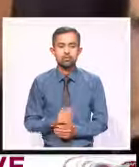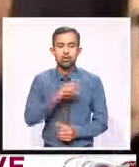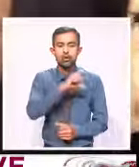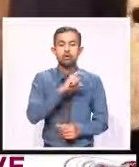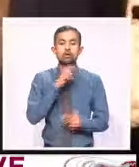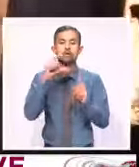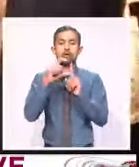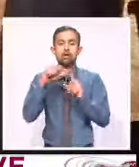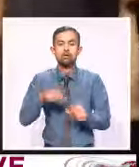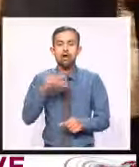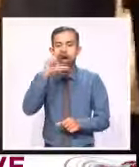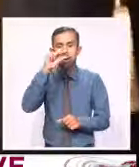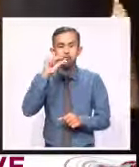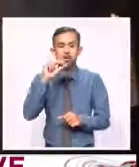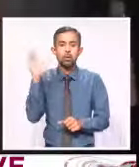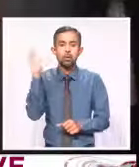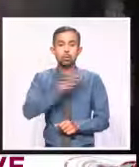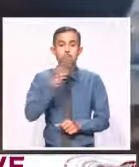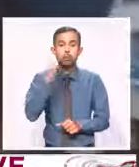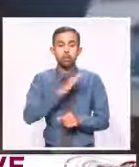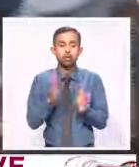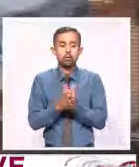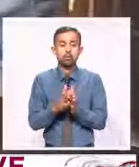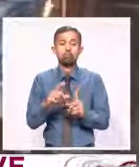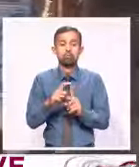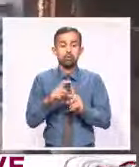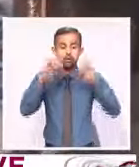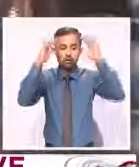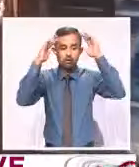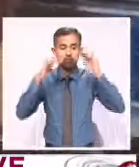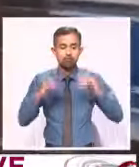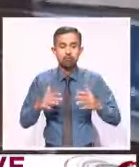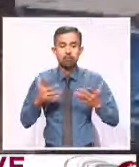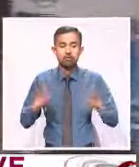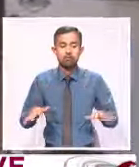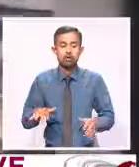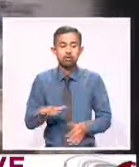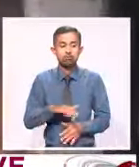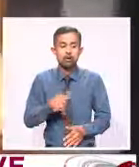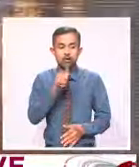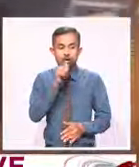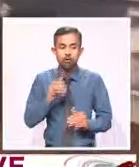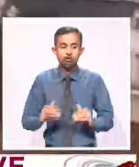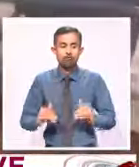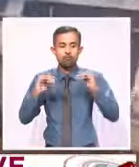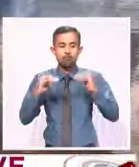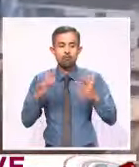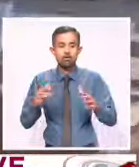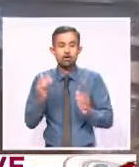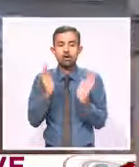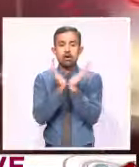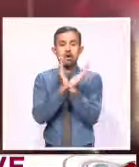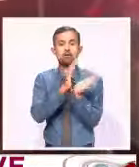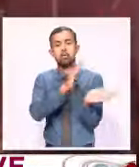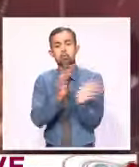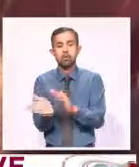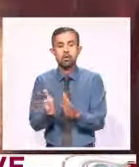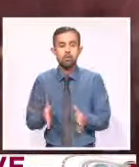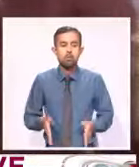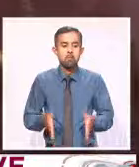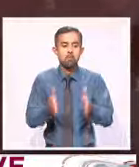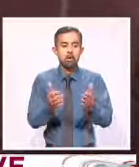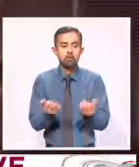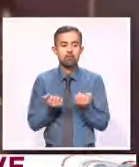කොළඹ දිස්ත්‍රික්කයට අද පසුරුවේ සුළං සමග තද වැසි ඇද හැලුණා. ඇතැම් ස්ථානවල ජල ගැලීම් සිදුව ඇති අතර ගස් කඩා වැටීම් නිසා මාර්ග